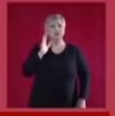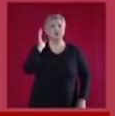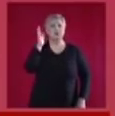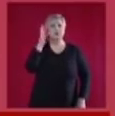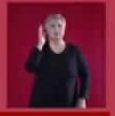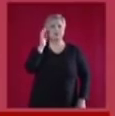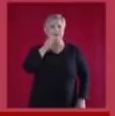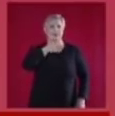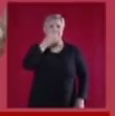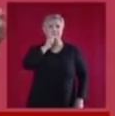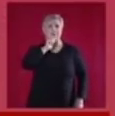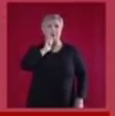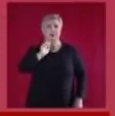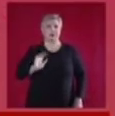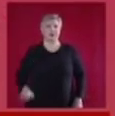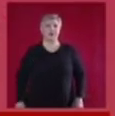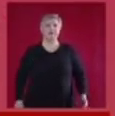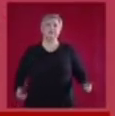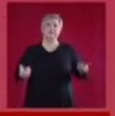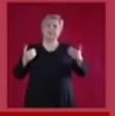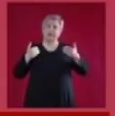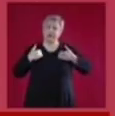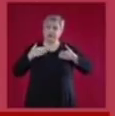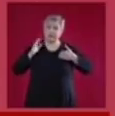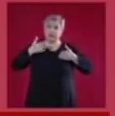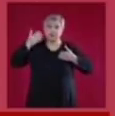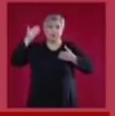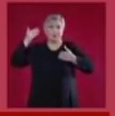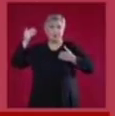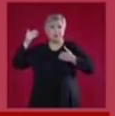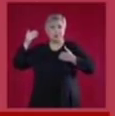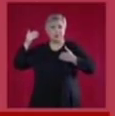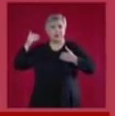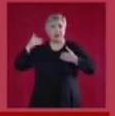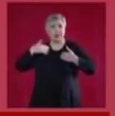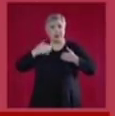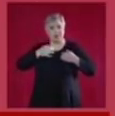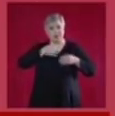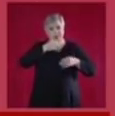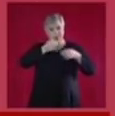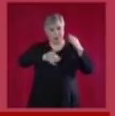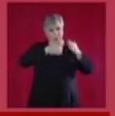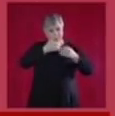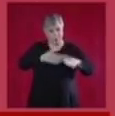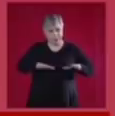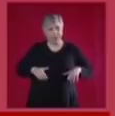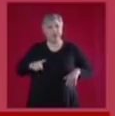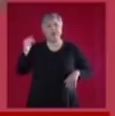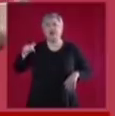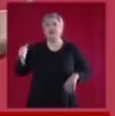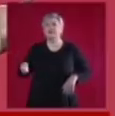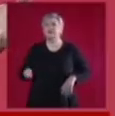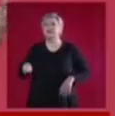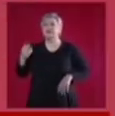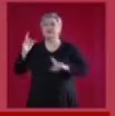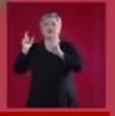θέσεις που προσπαθεί όσο μπορεί να αποκρύψει ο κύριος μητσοτάκης και οι συνεργάτες του το επιτελείο του αλλά